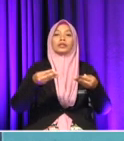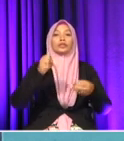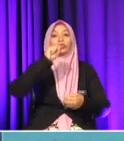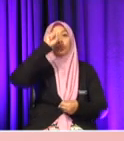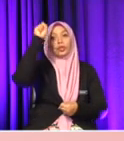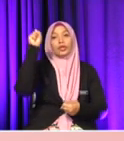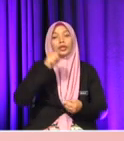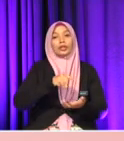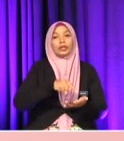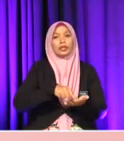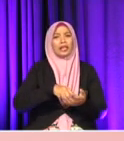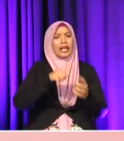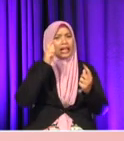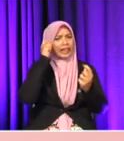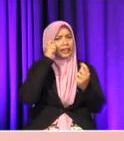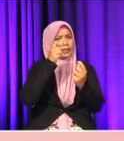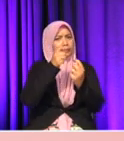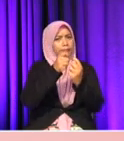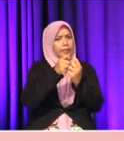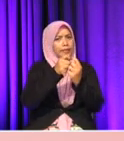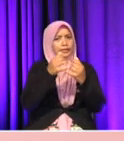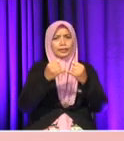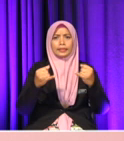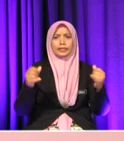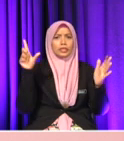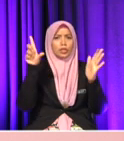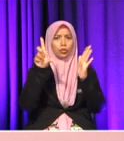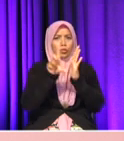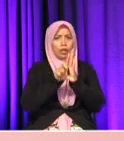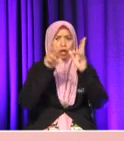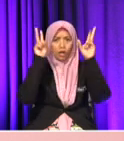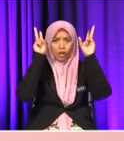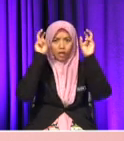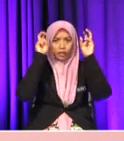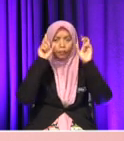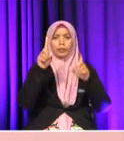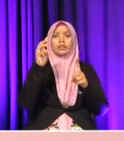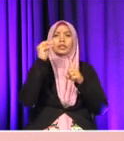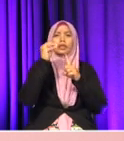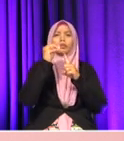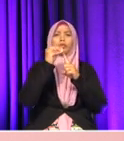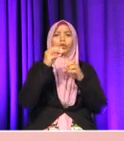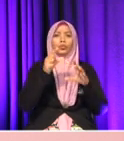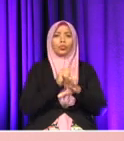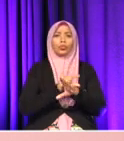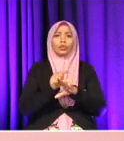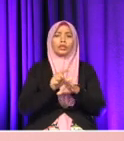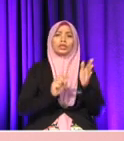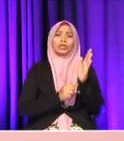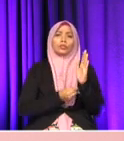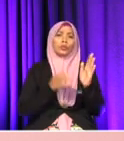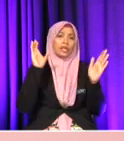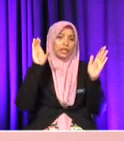menepati jenis logo 1 marka menempati tema 1 marka Oke gunas mulai image yang diberikan satu Marga